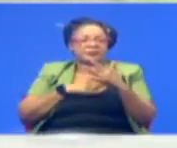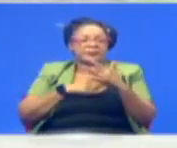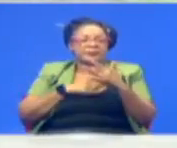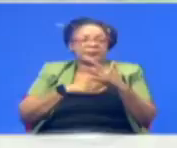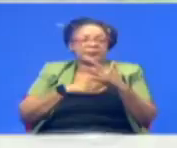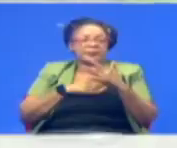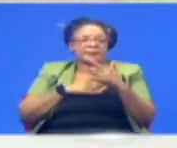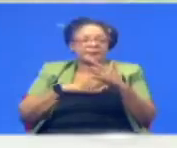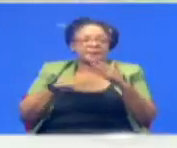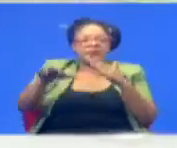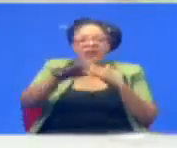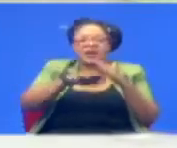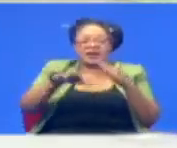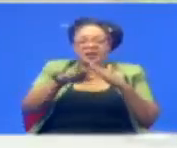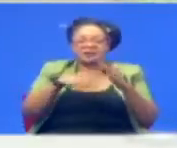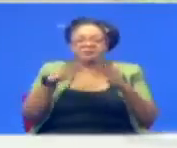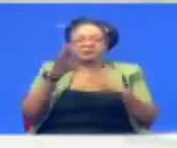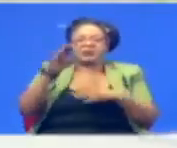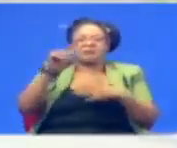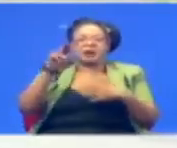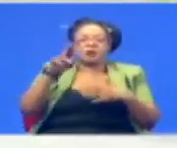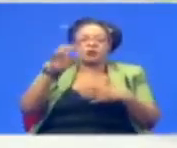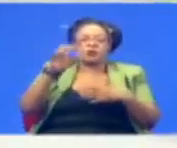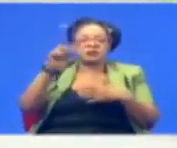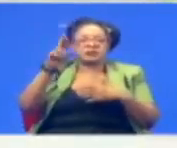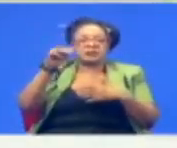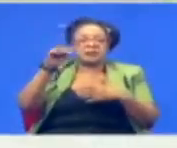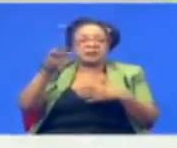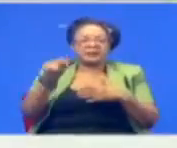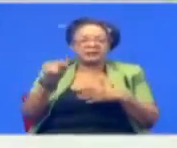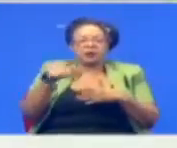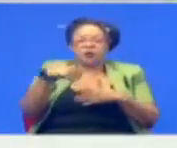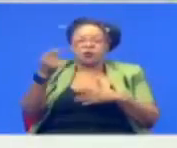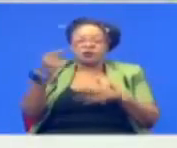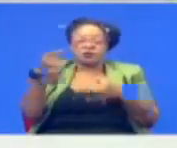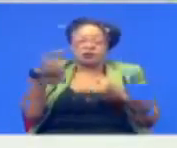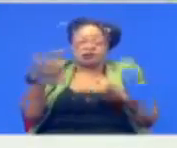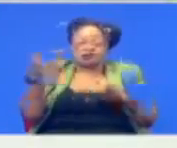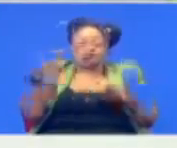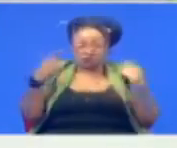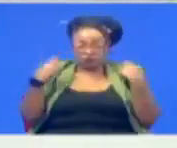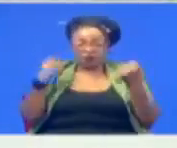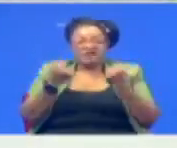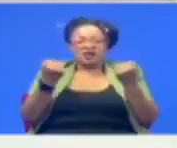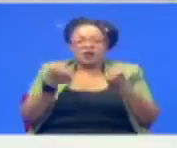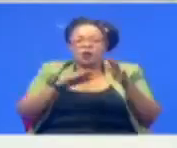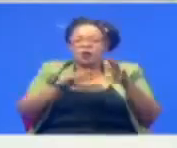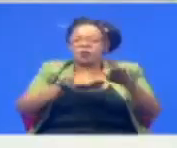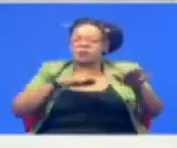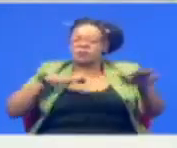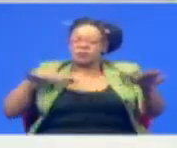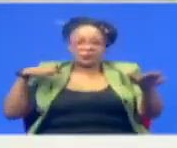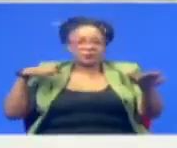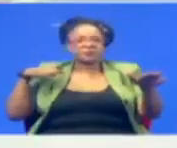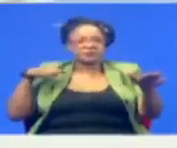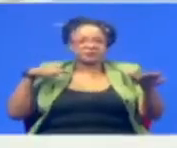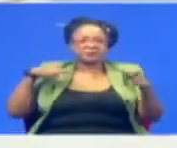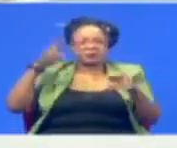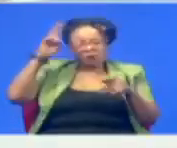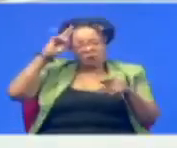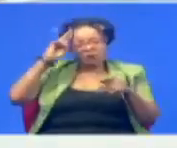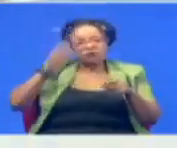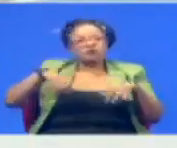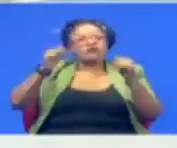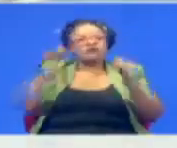Katika kizuizi cha Mau Summit kwenye barabara ya kuelekea Kericho, makumi ya magari yaliegeshwa kando ya barabara ili maafisa wapitie